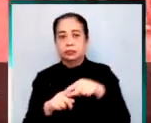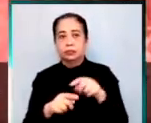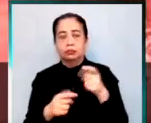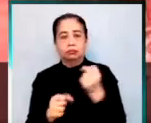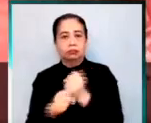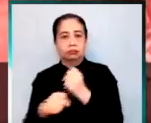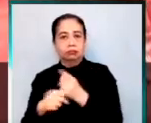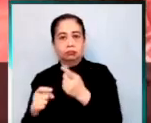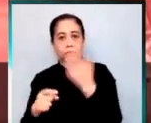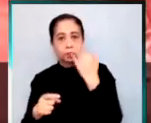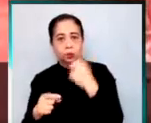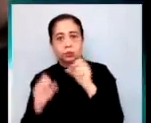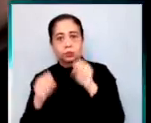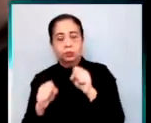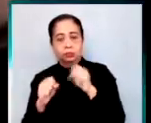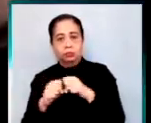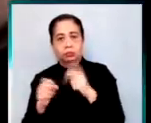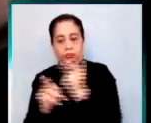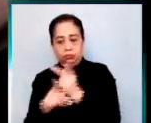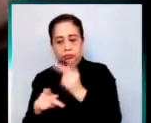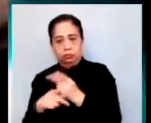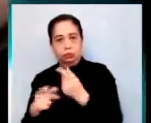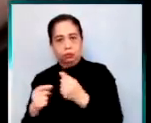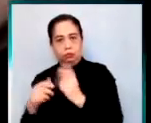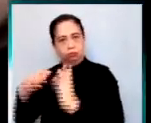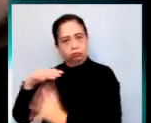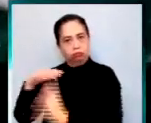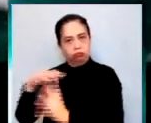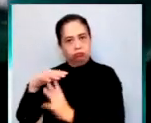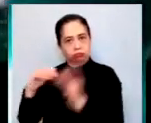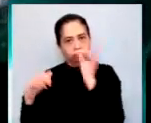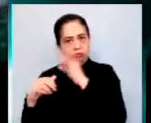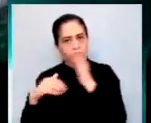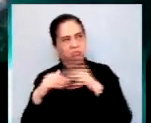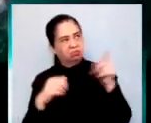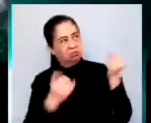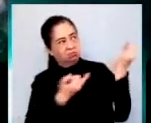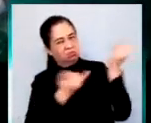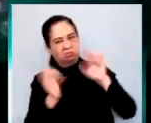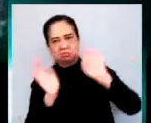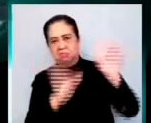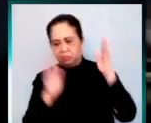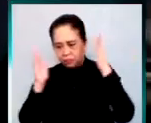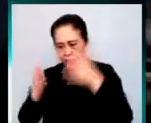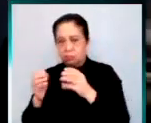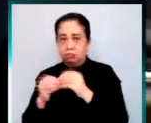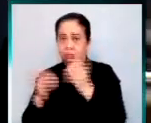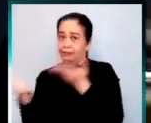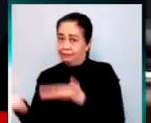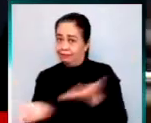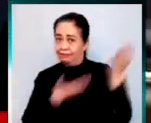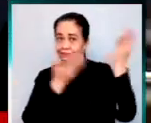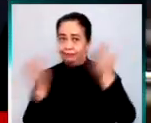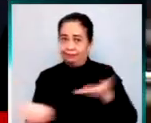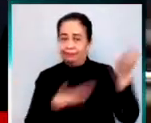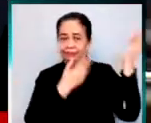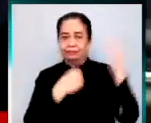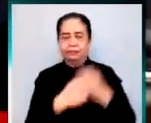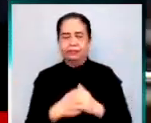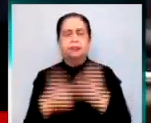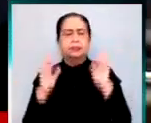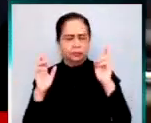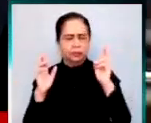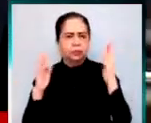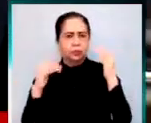dahil maaring local products ang tangkilikin ng mga Pilipino at pwede rin silang mag-export. We're really hoping that our